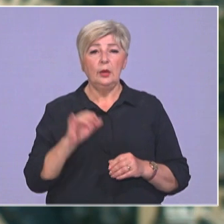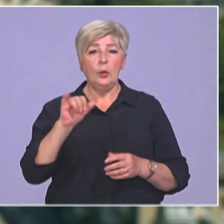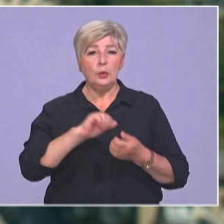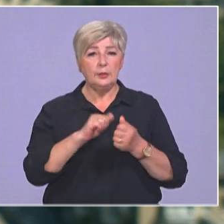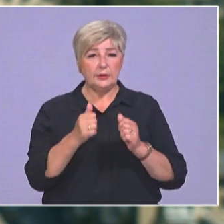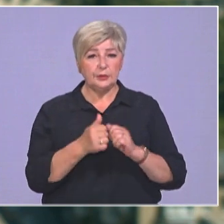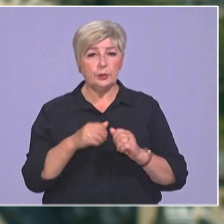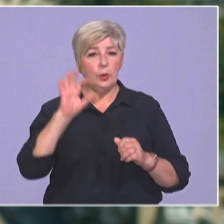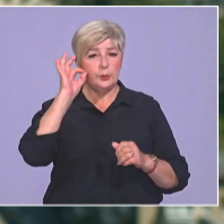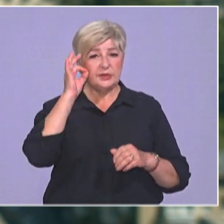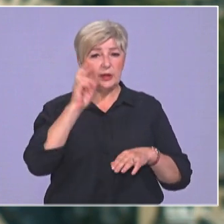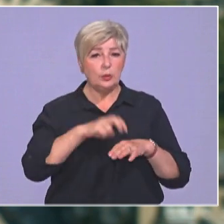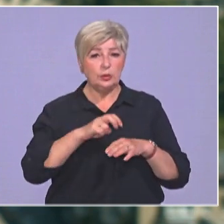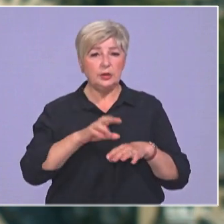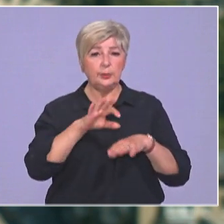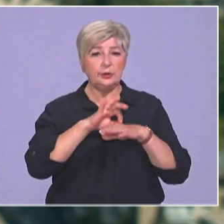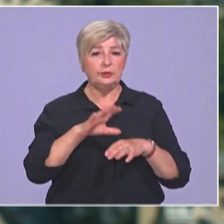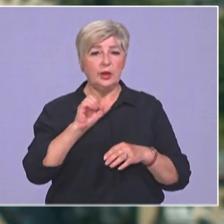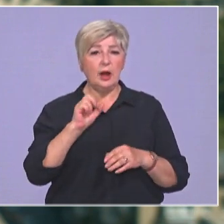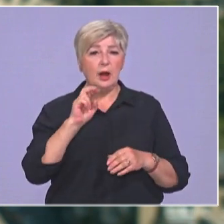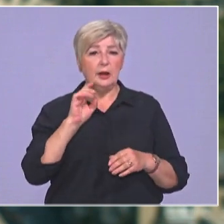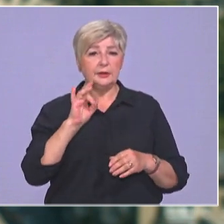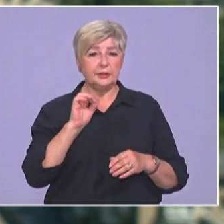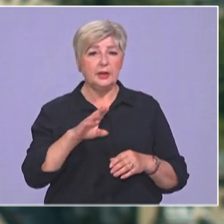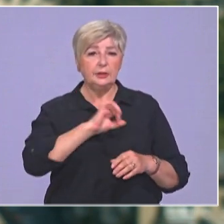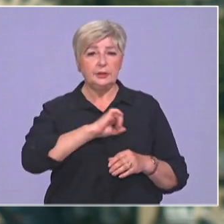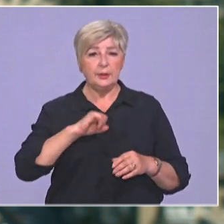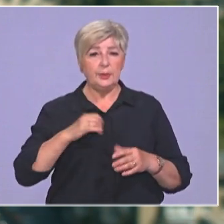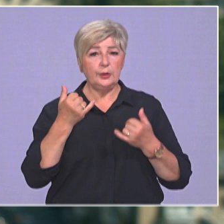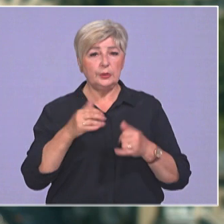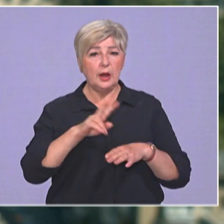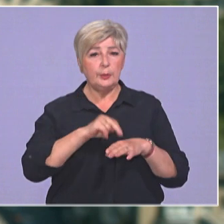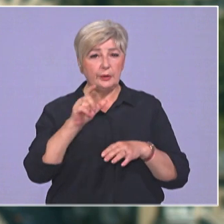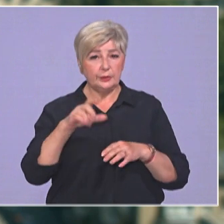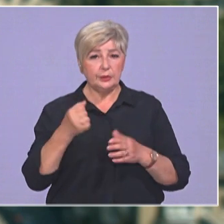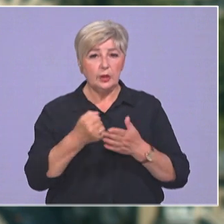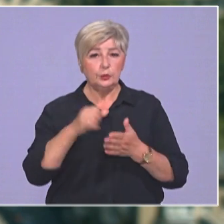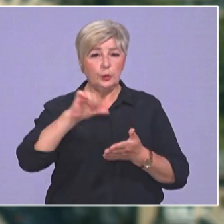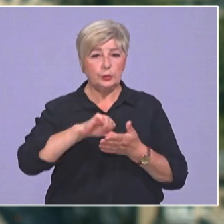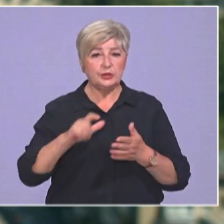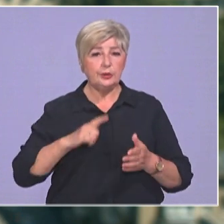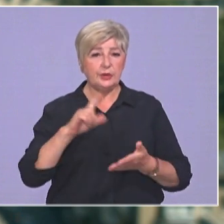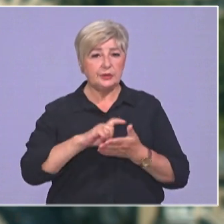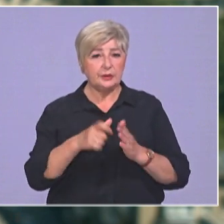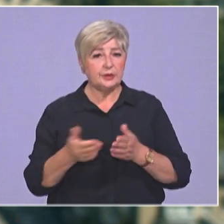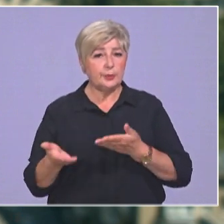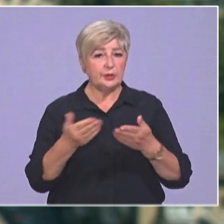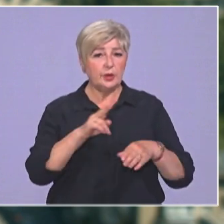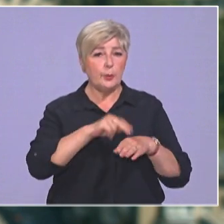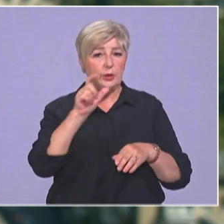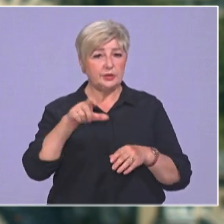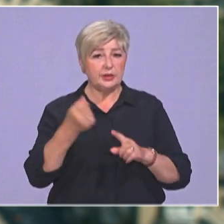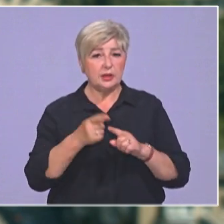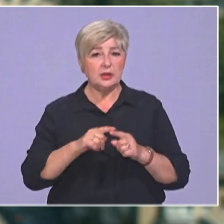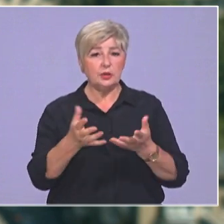У Кам'янському психологи провели арт-терапію для правоохоронців. До участі в майстер-класі запросили поліцейських, які